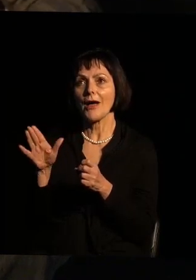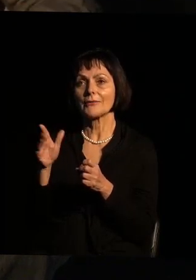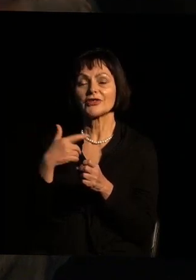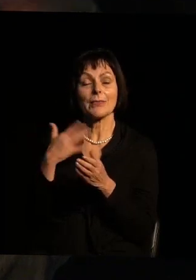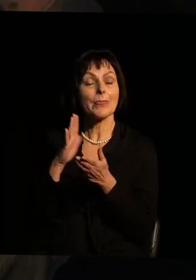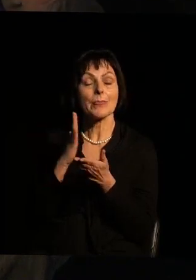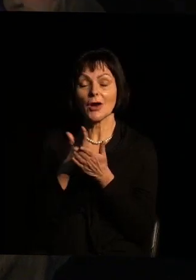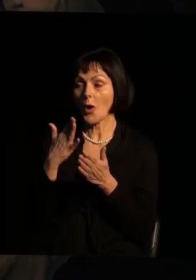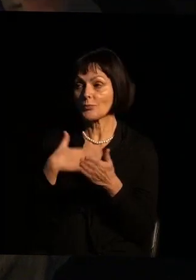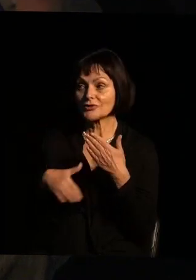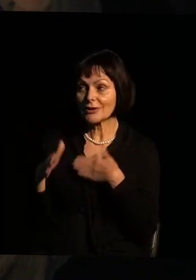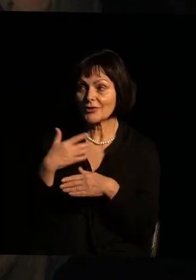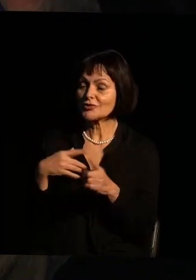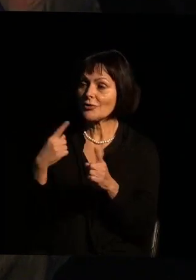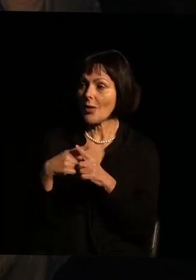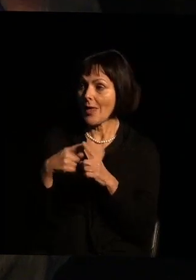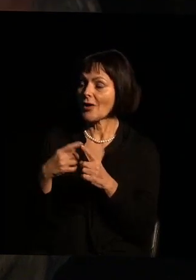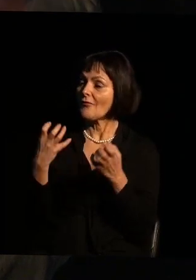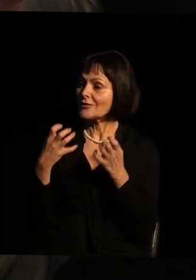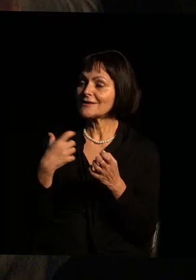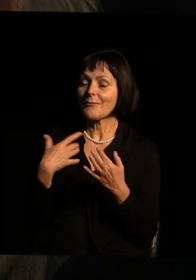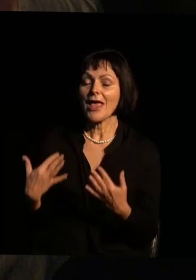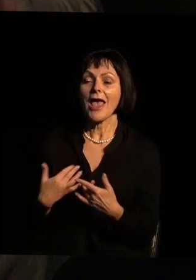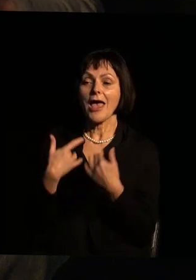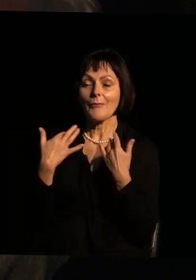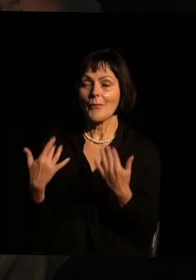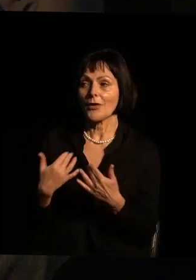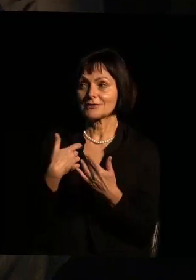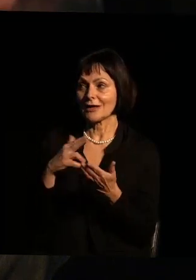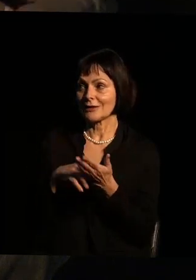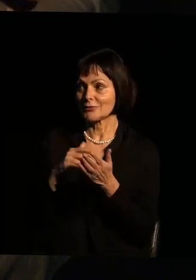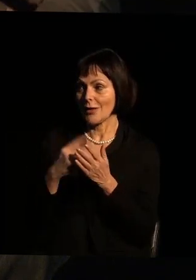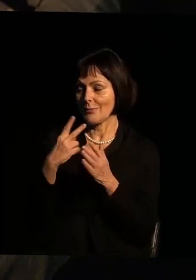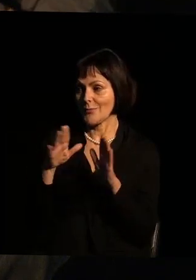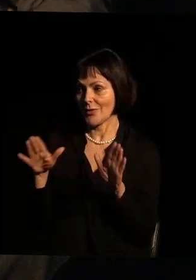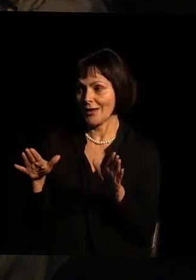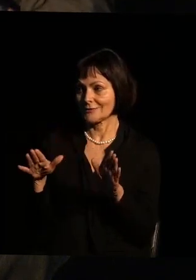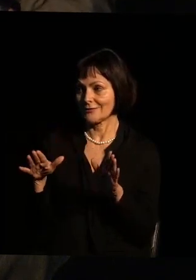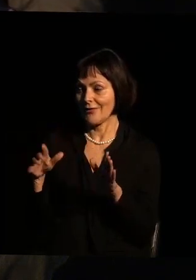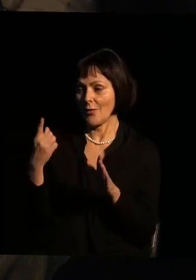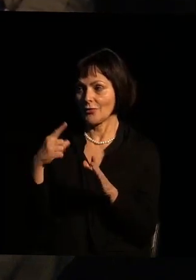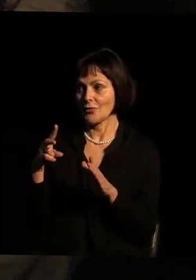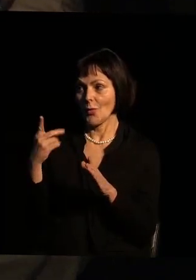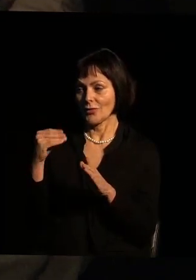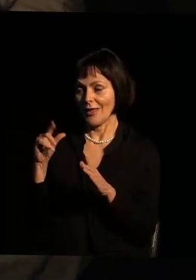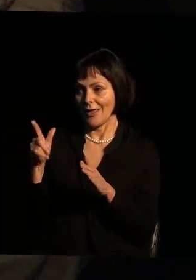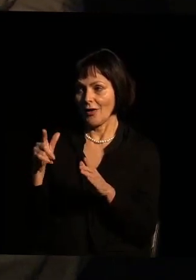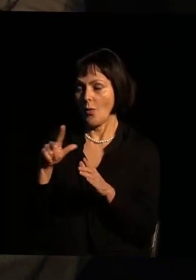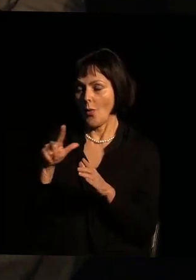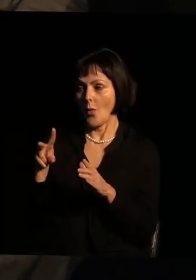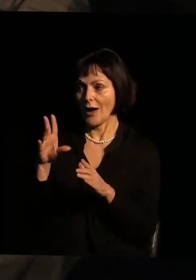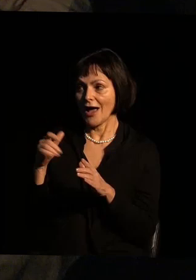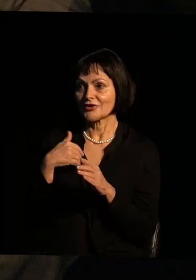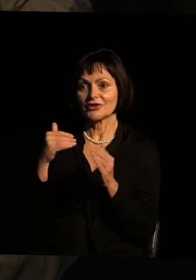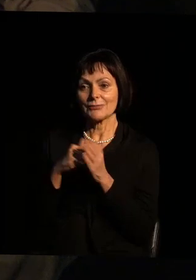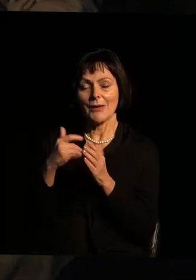sama przyjemność, czy dodatkowe chcemy emocje mieć, tak jak tutaj na przykład pokazywał Dudek, prawda, Łukasz,